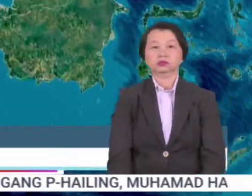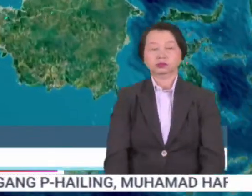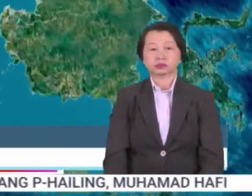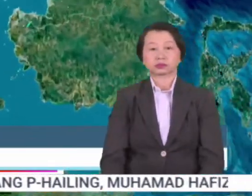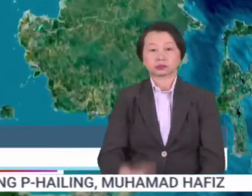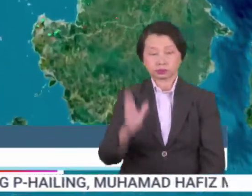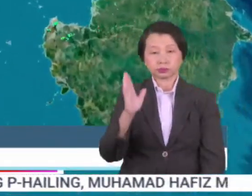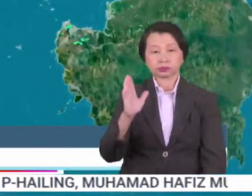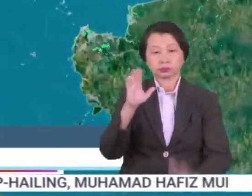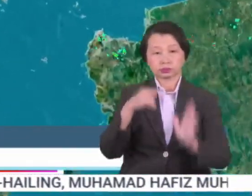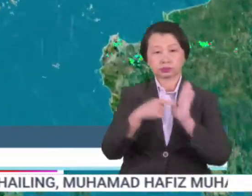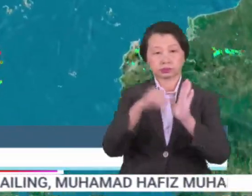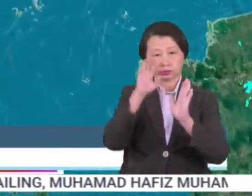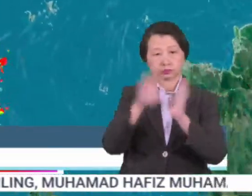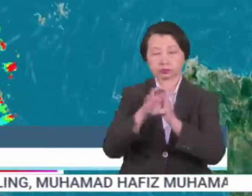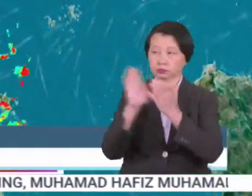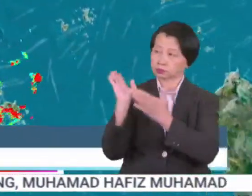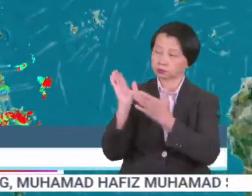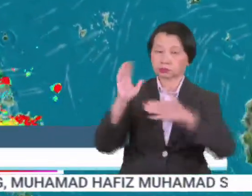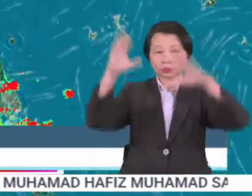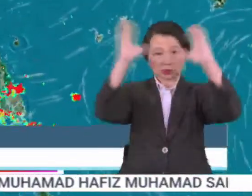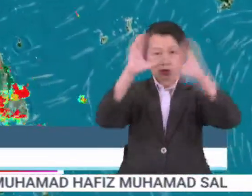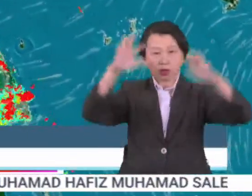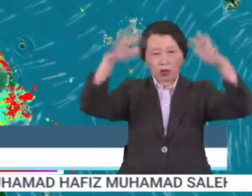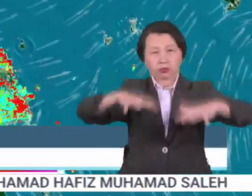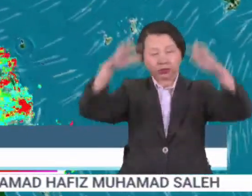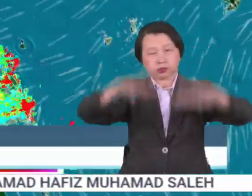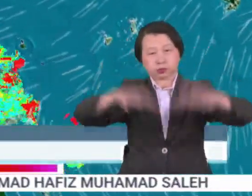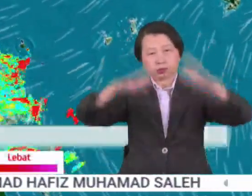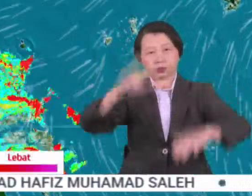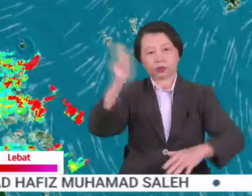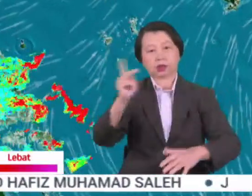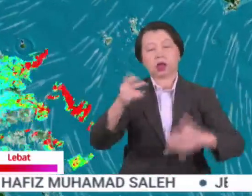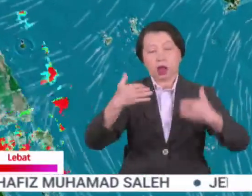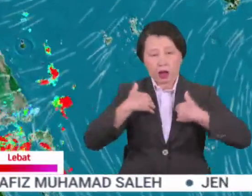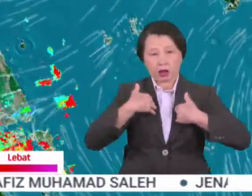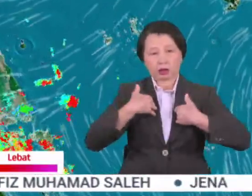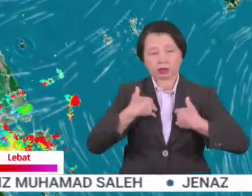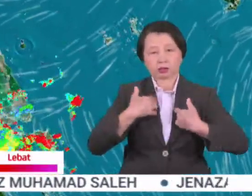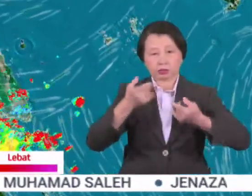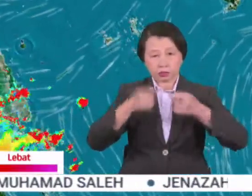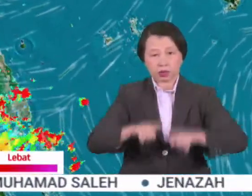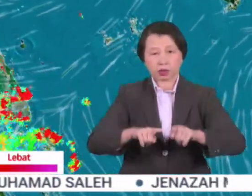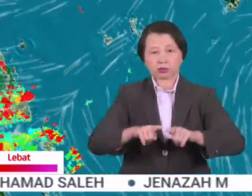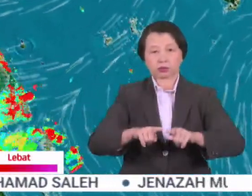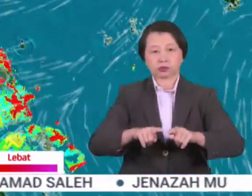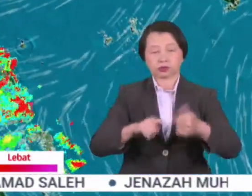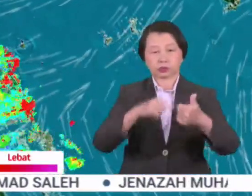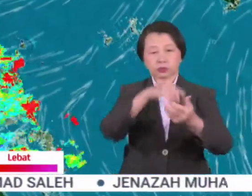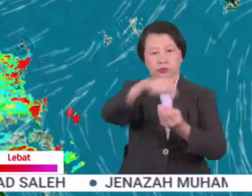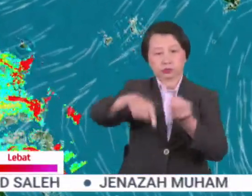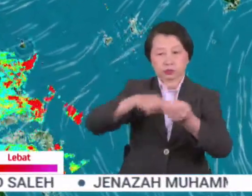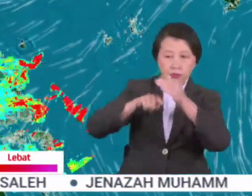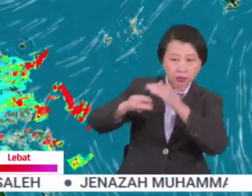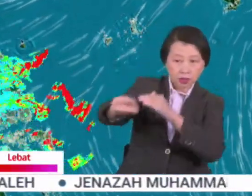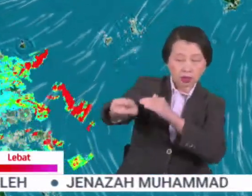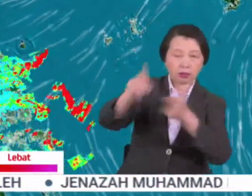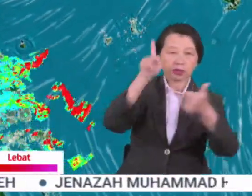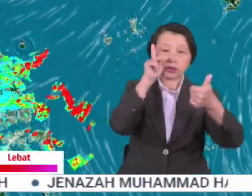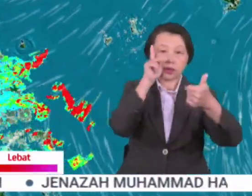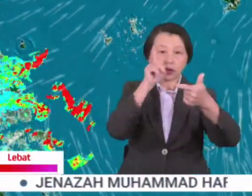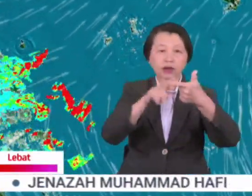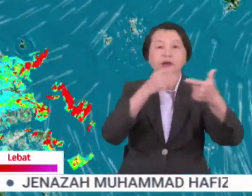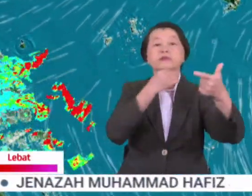imej meradar menunjukkan keadaan cuaca hujan lebat dan ribut petir yang kini sedang berlaku di beberapa kawasan iaitu di sekitar pedalaman Negeri